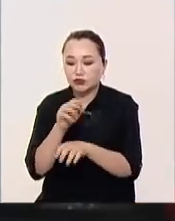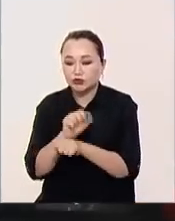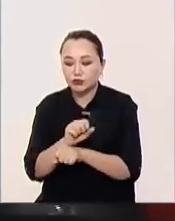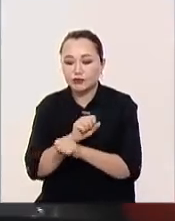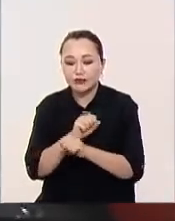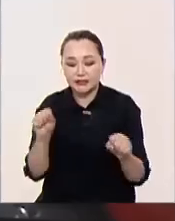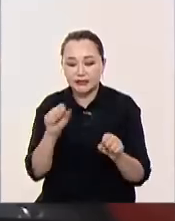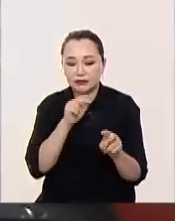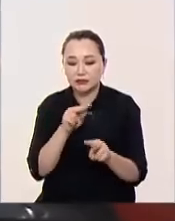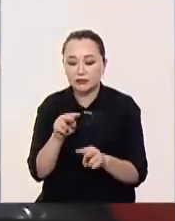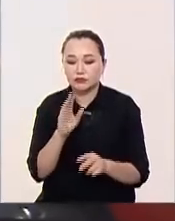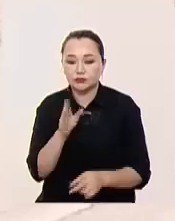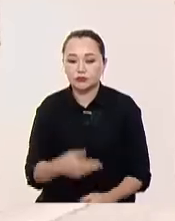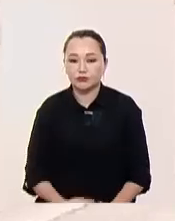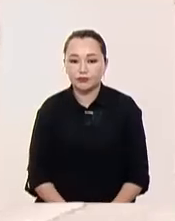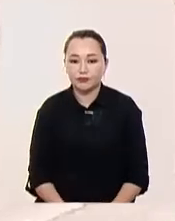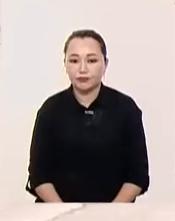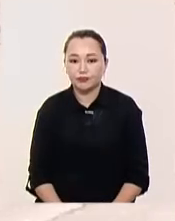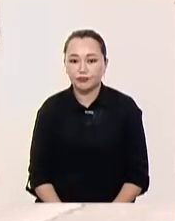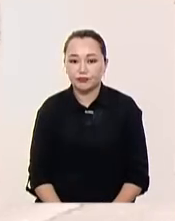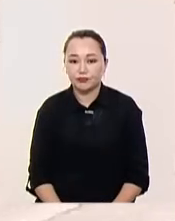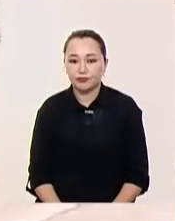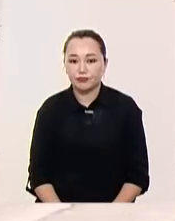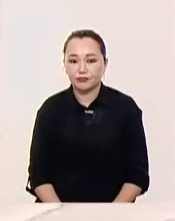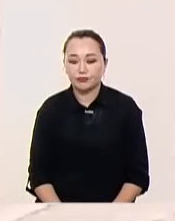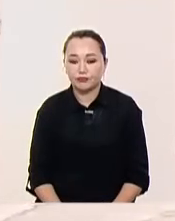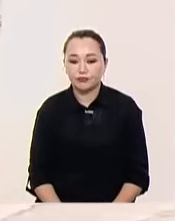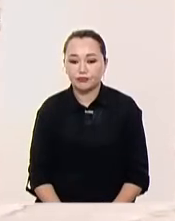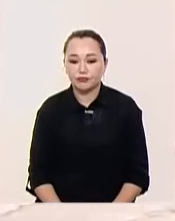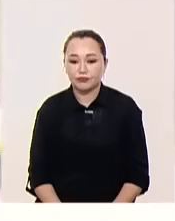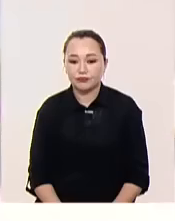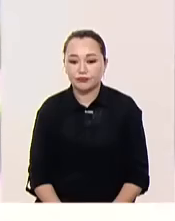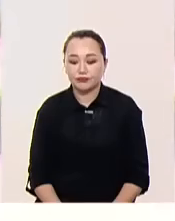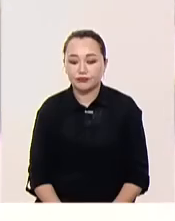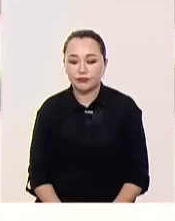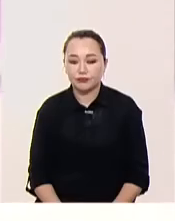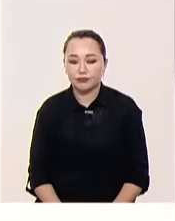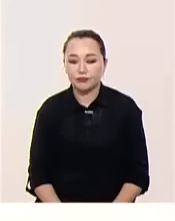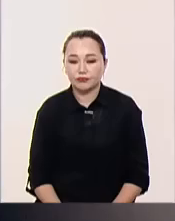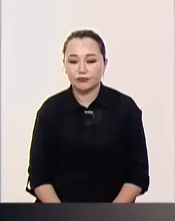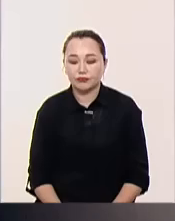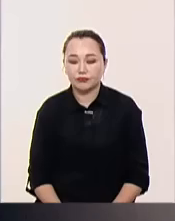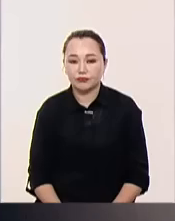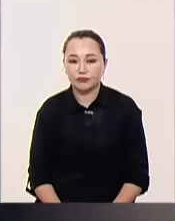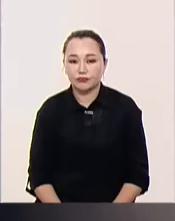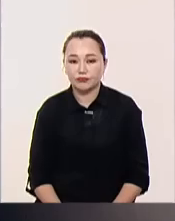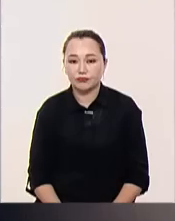тоқтамауын қадағалайды. Азамат Қабетов, Владислав Шишко, Информбюро, Алматы.